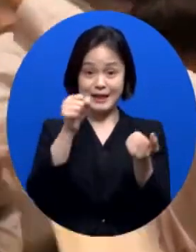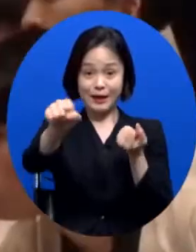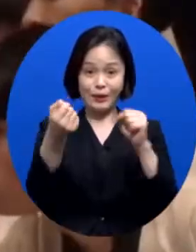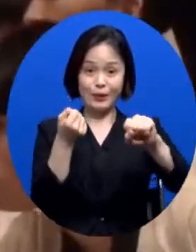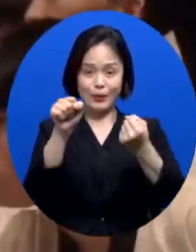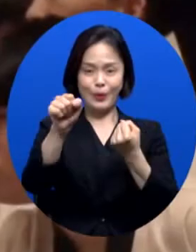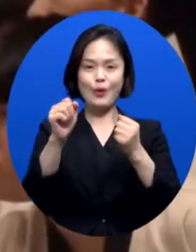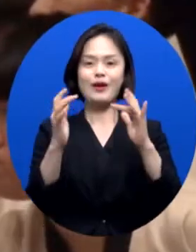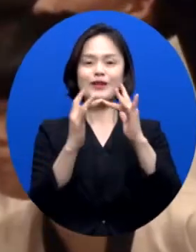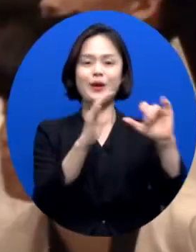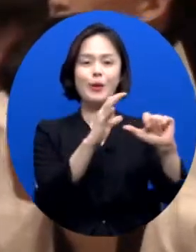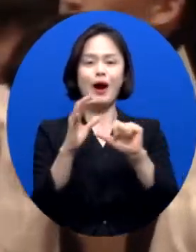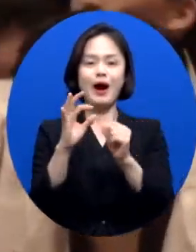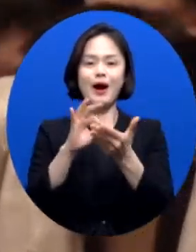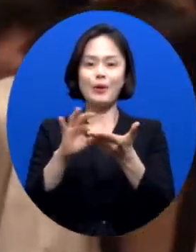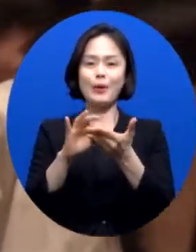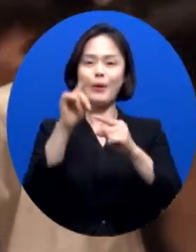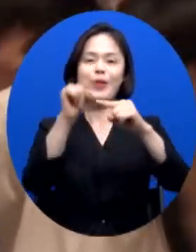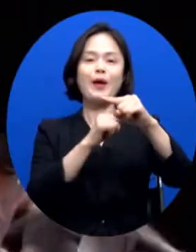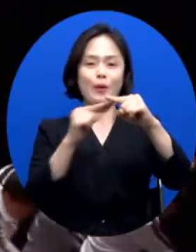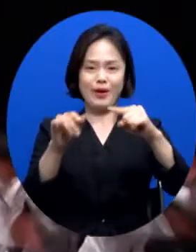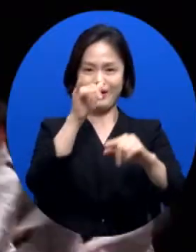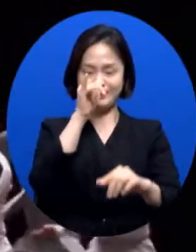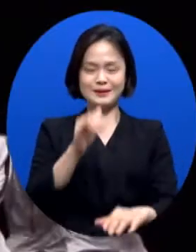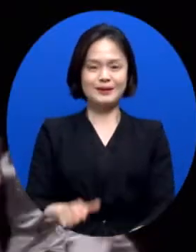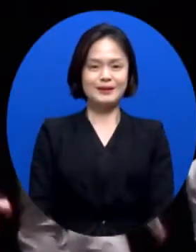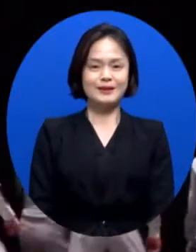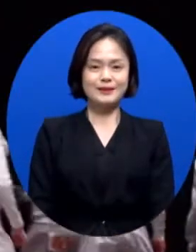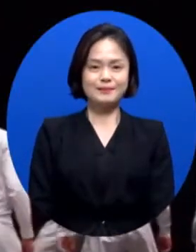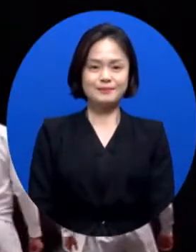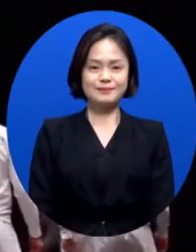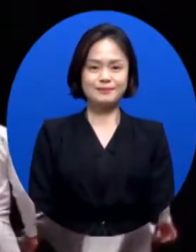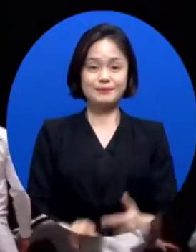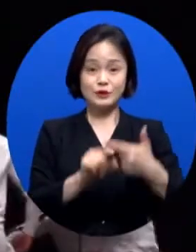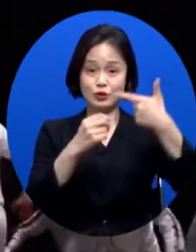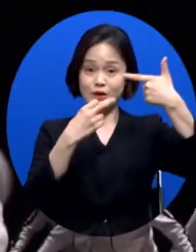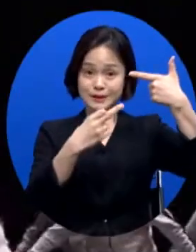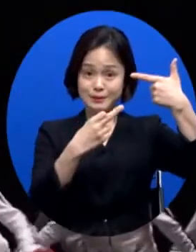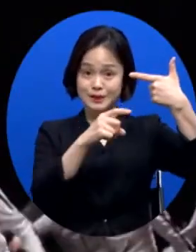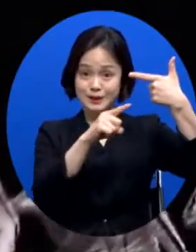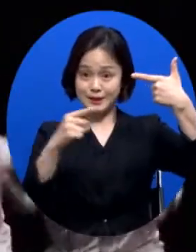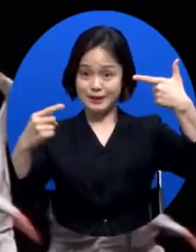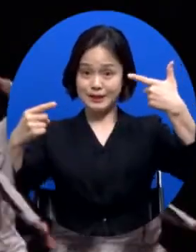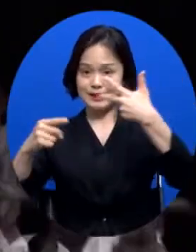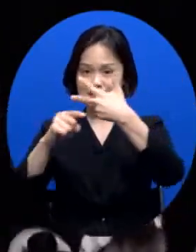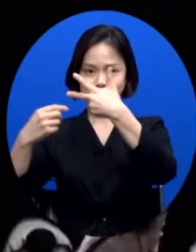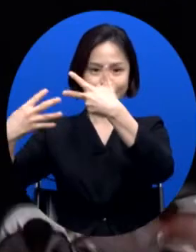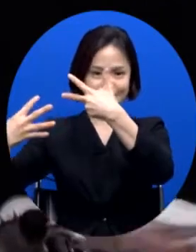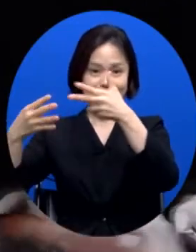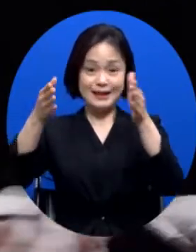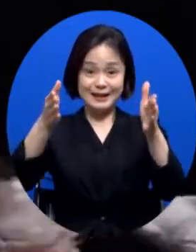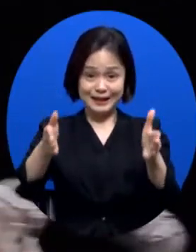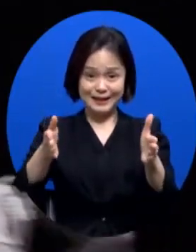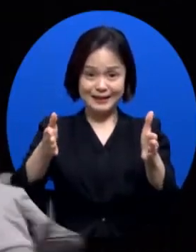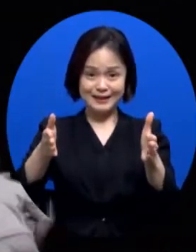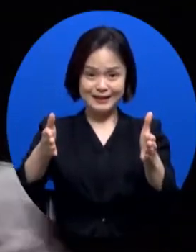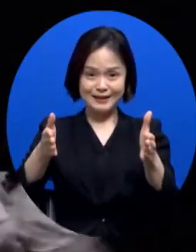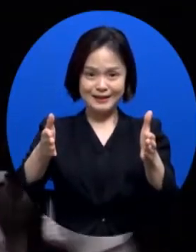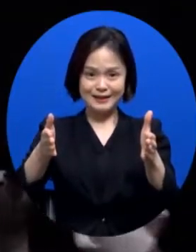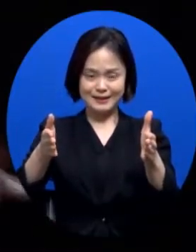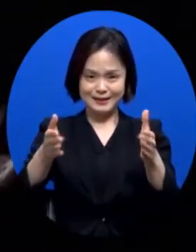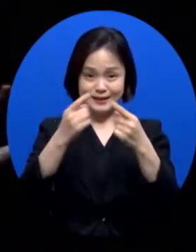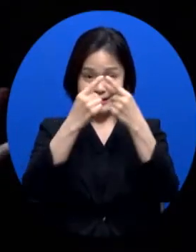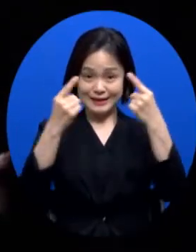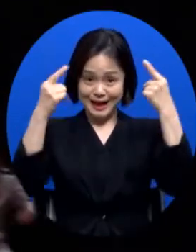대회 격파 시범 장면입니다. 백석대는 지난 12일부터 오는 7월 4일까지 약 3주 동안 캠퍼스